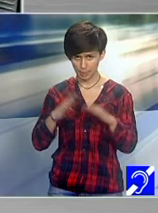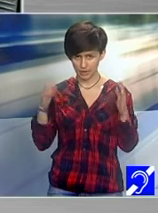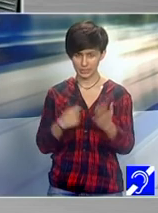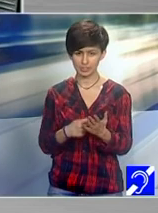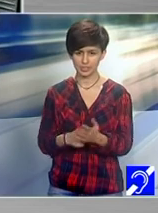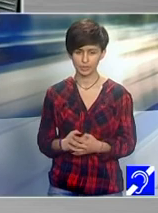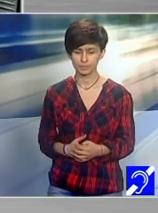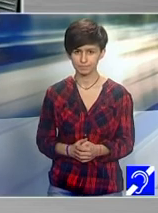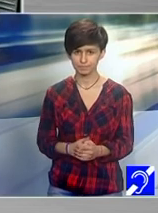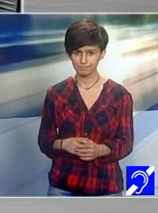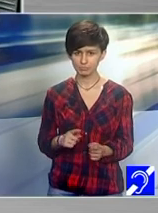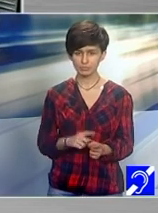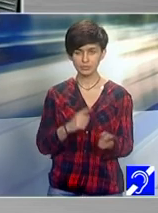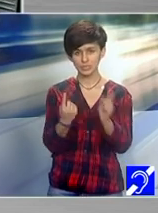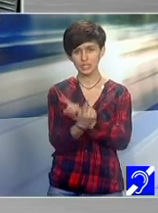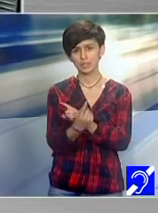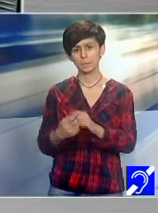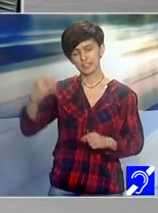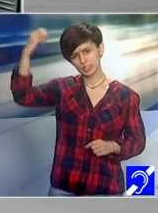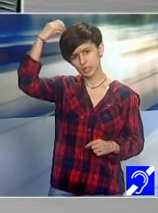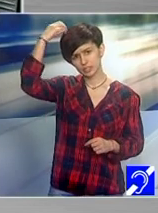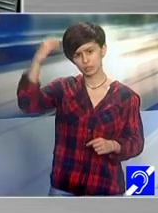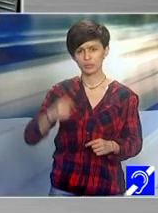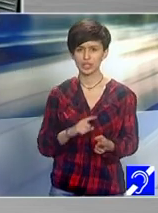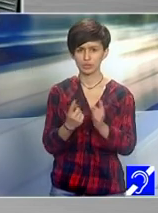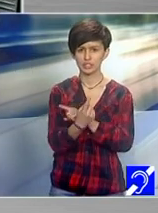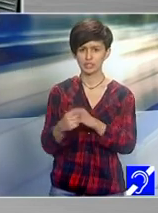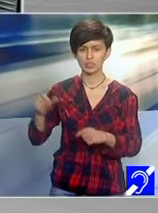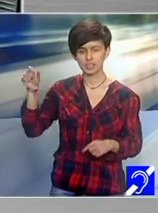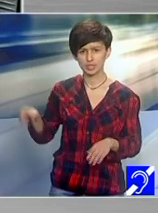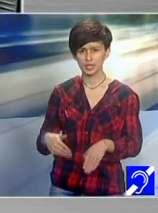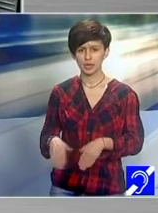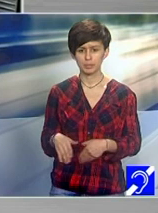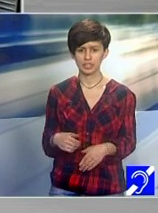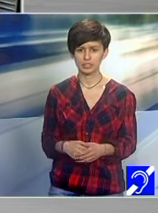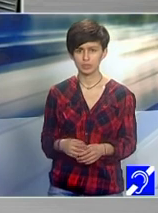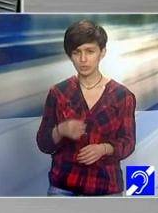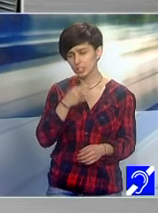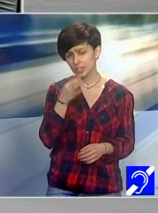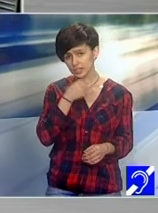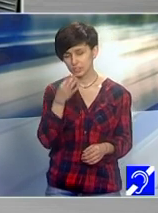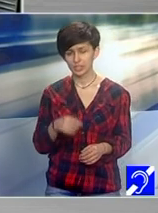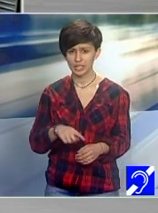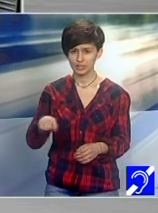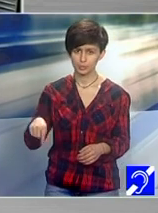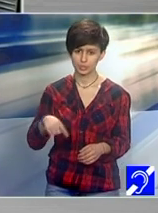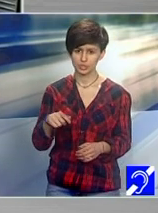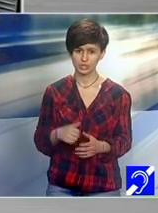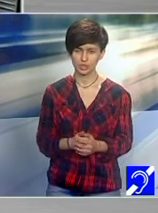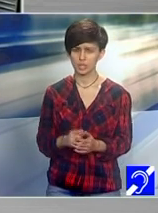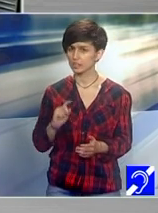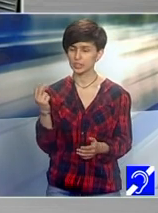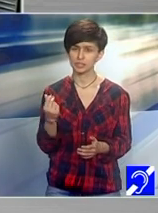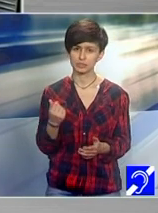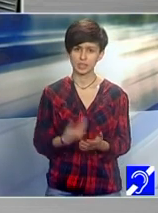s-a schimbat guvernul, s-a schimbat ministrul, actualul guvern a venit și ne-a spus, domnilor, noi ați auzit și dumneavoastră, primul ministru, nu mai sunt bani pentru